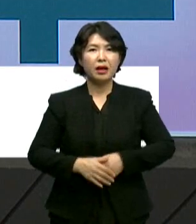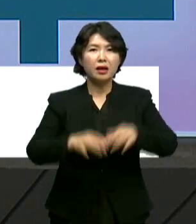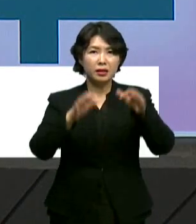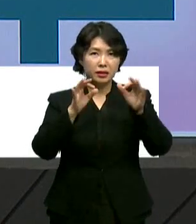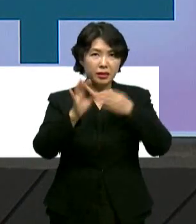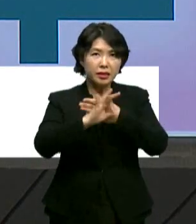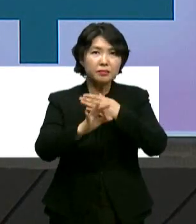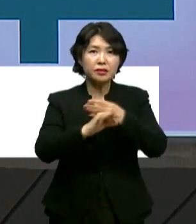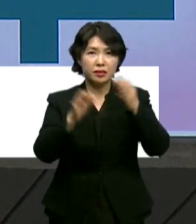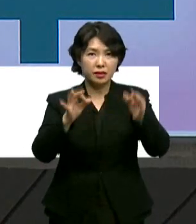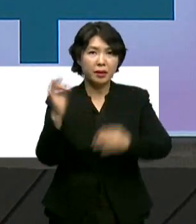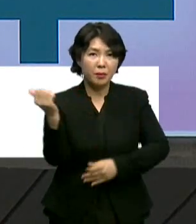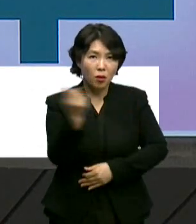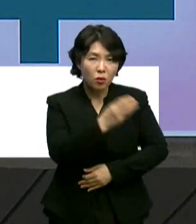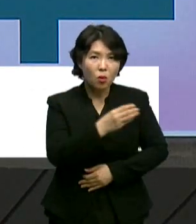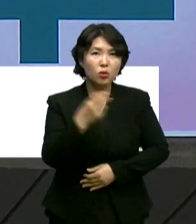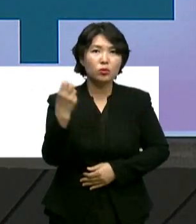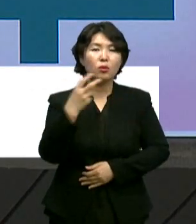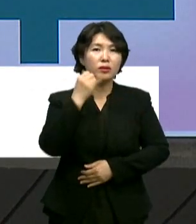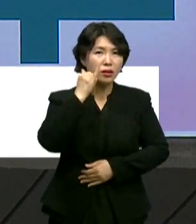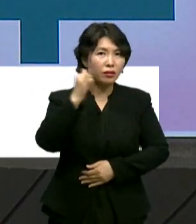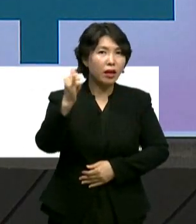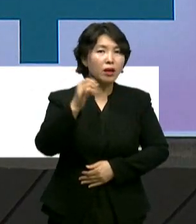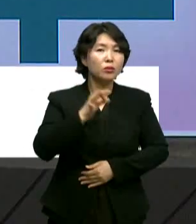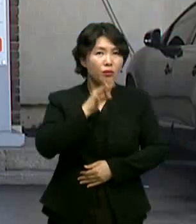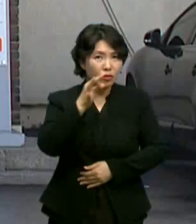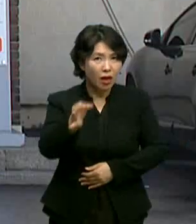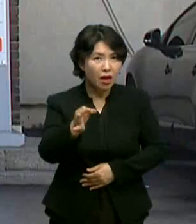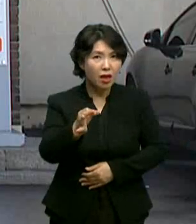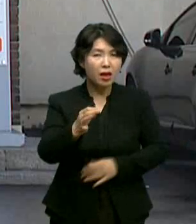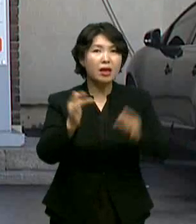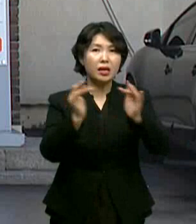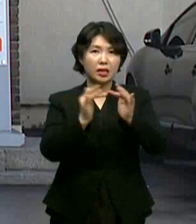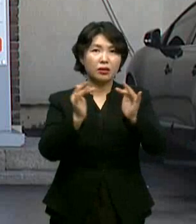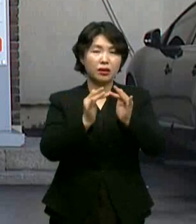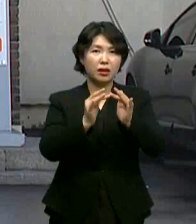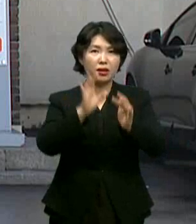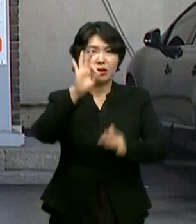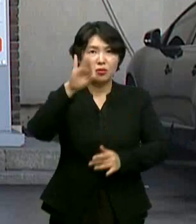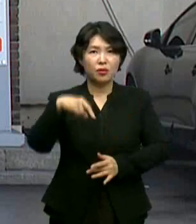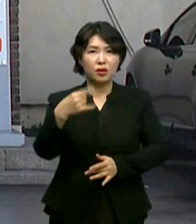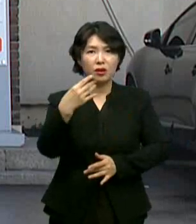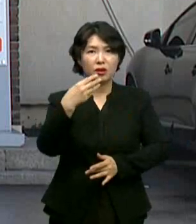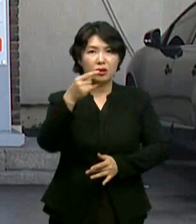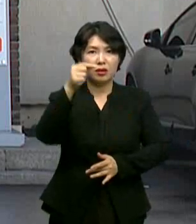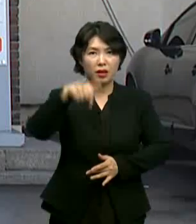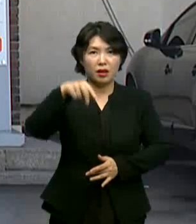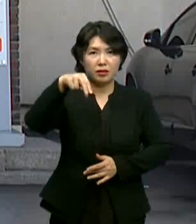가상계좌번호, 자동 응답 서비스 납부, 인터넷 위택스 등을 통해서 납부할 수 있습니다.